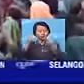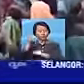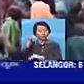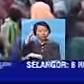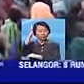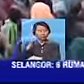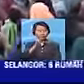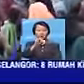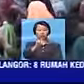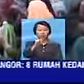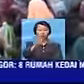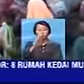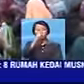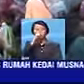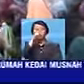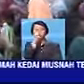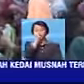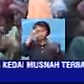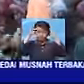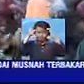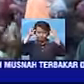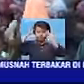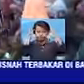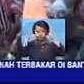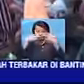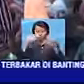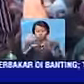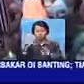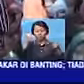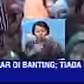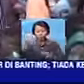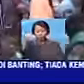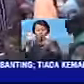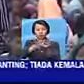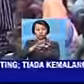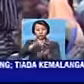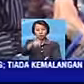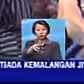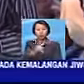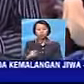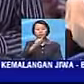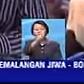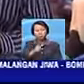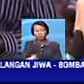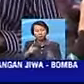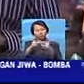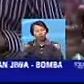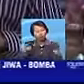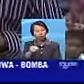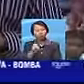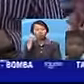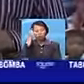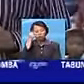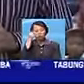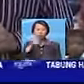Yang Amat Berhormat Datuk Seri Najib Tun Razak, Perdana Menteri kita, telah melakukan lawatan ke sekolah ini sambil bertanya khabar dan menyelami